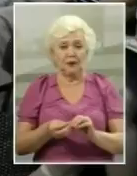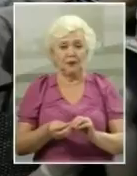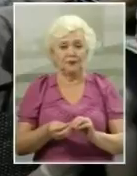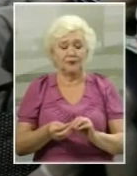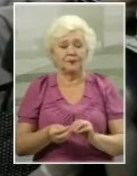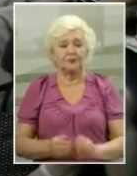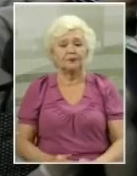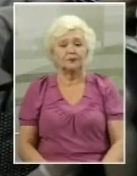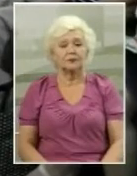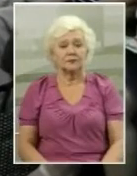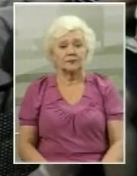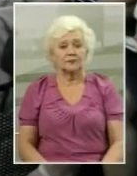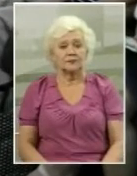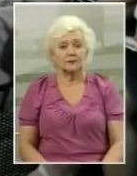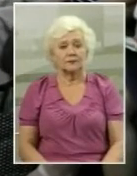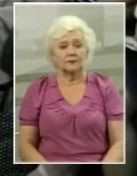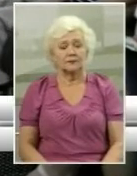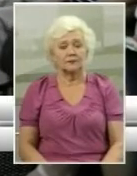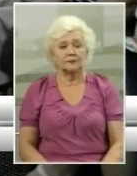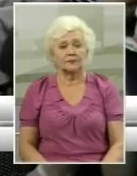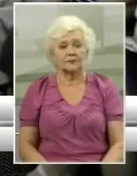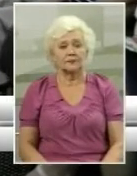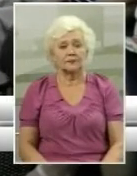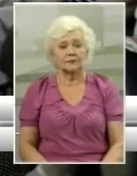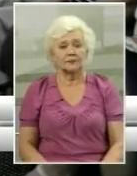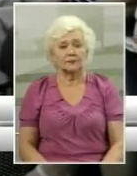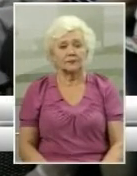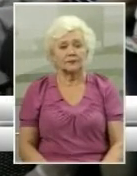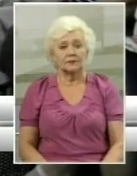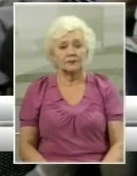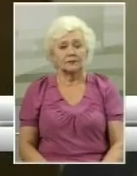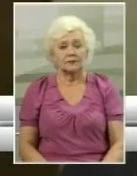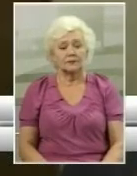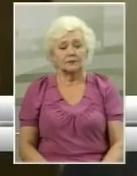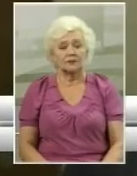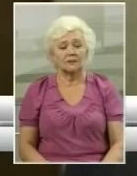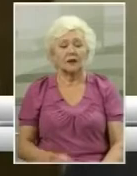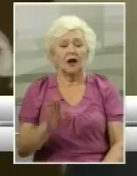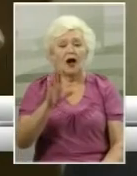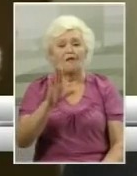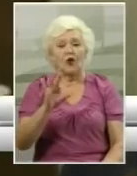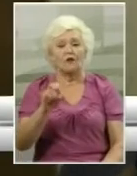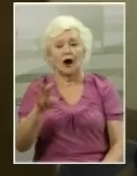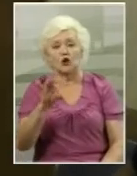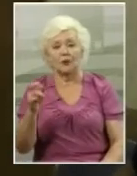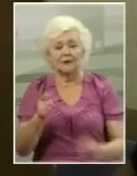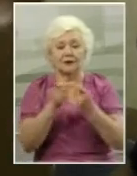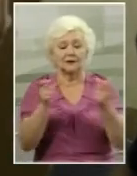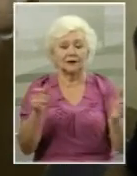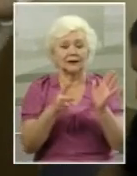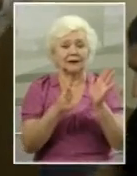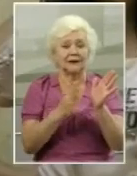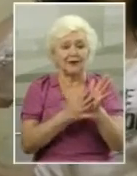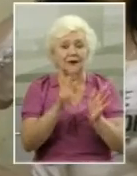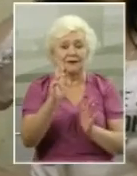У Була Нероманенка талончик на